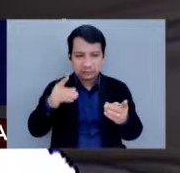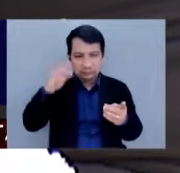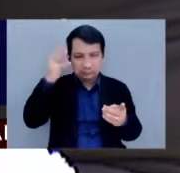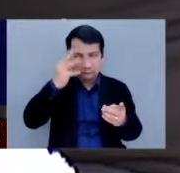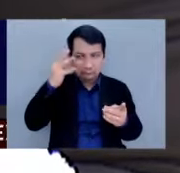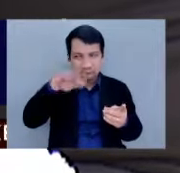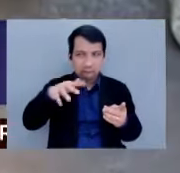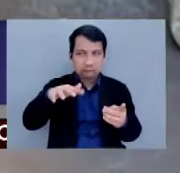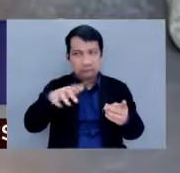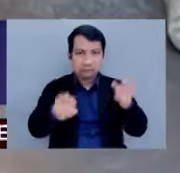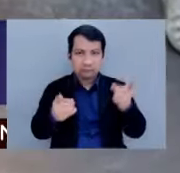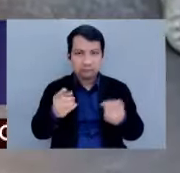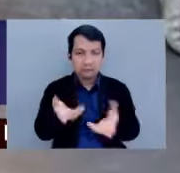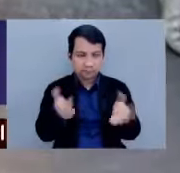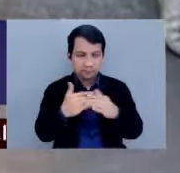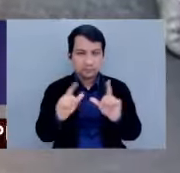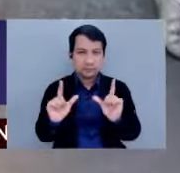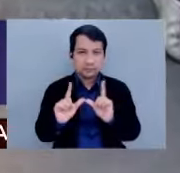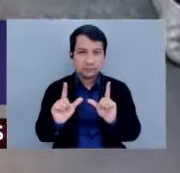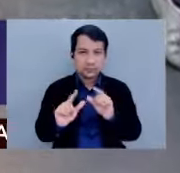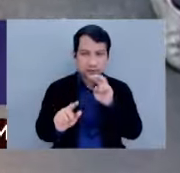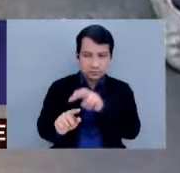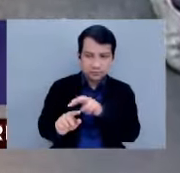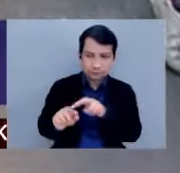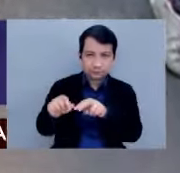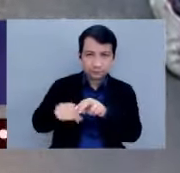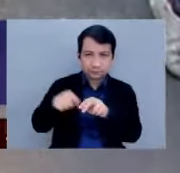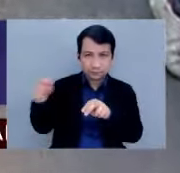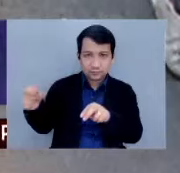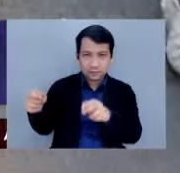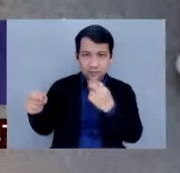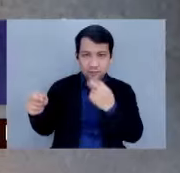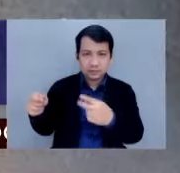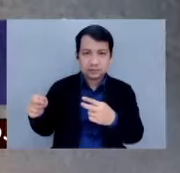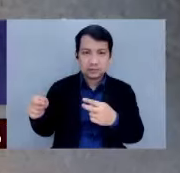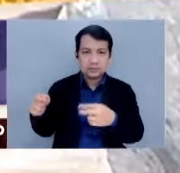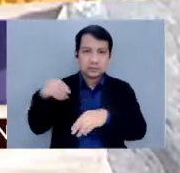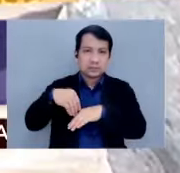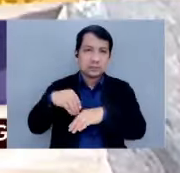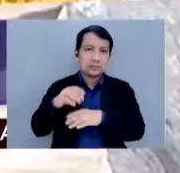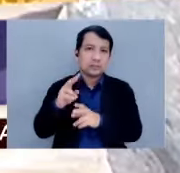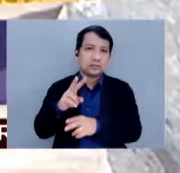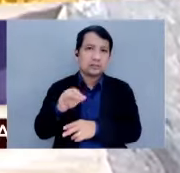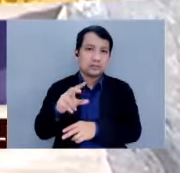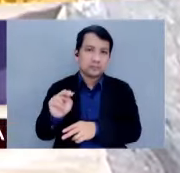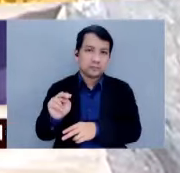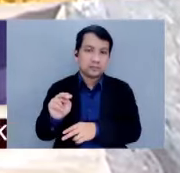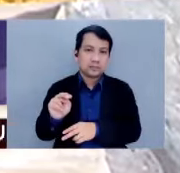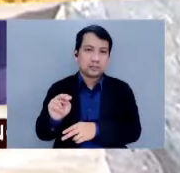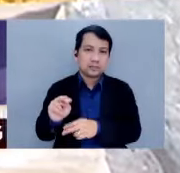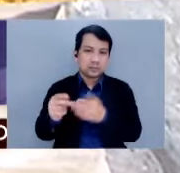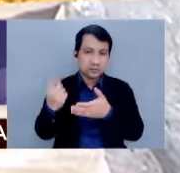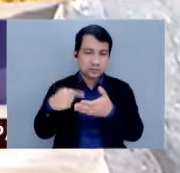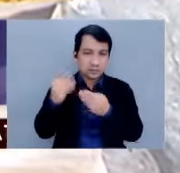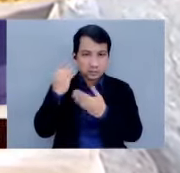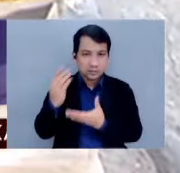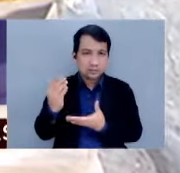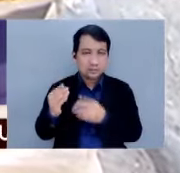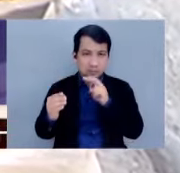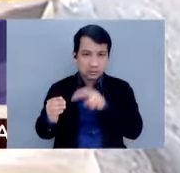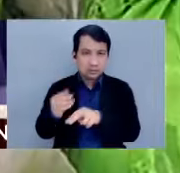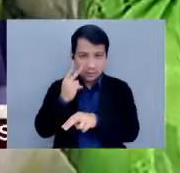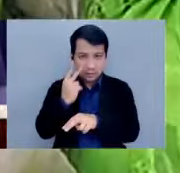lisensya. Napansin tuloy nila ang nakatakip na trapal sa likod ng van. nang tanggalin. Dito na tumambad